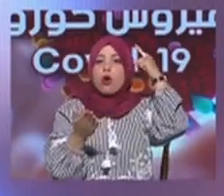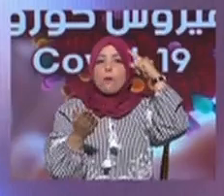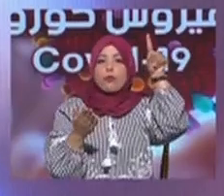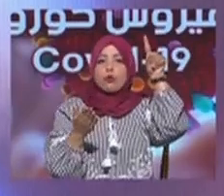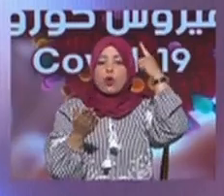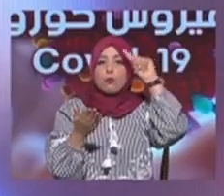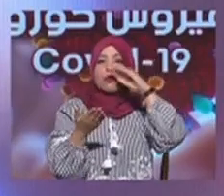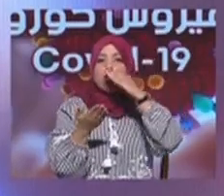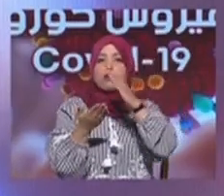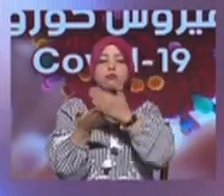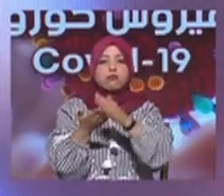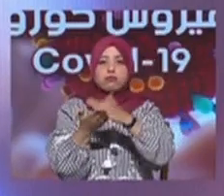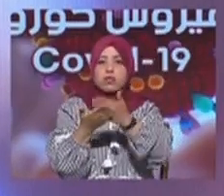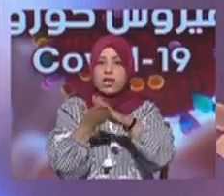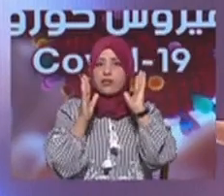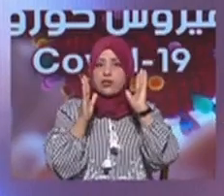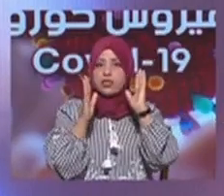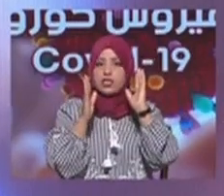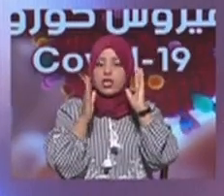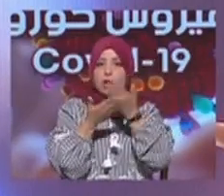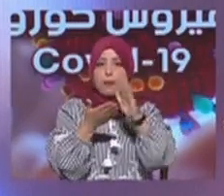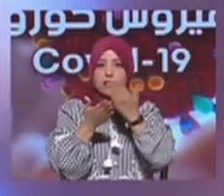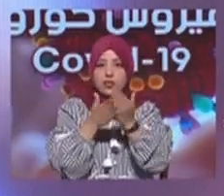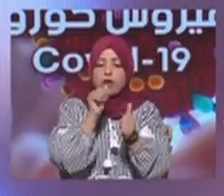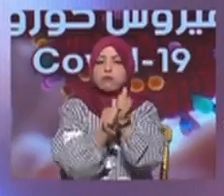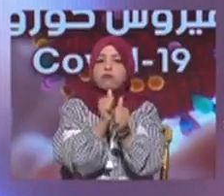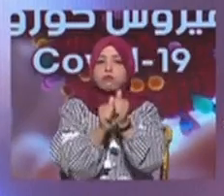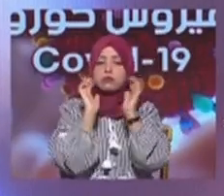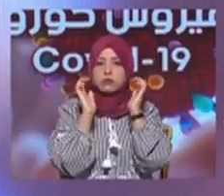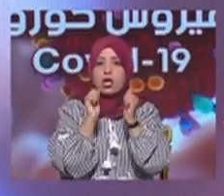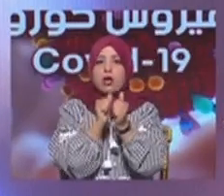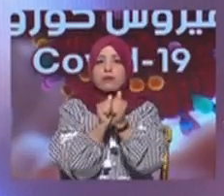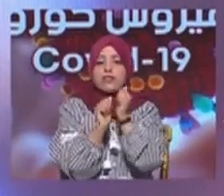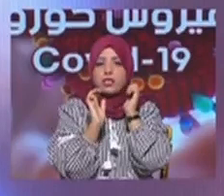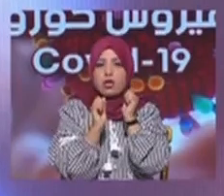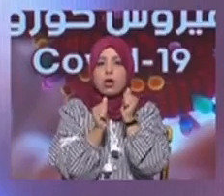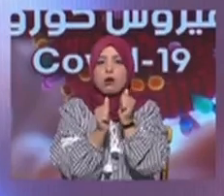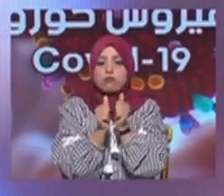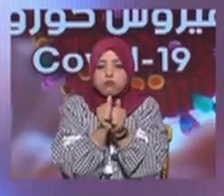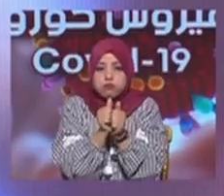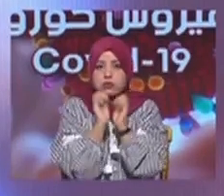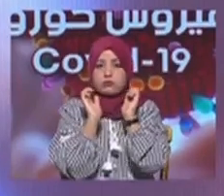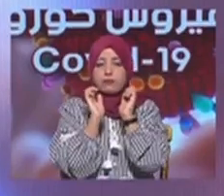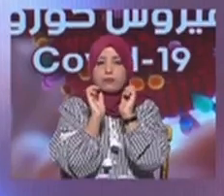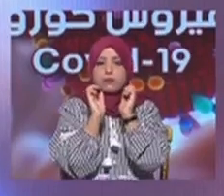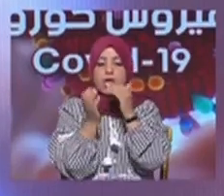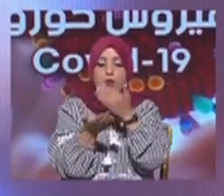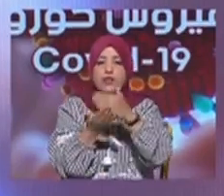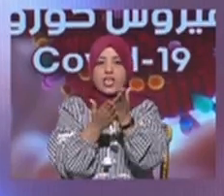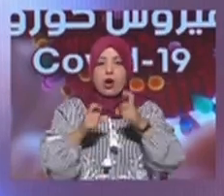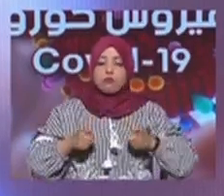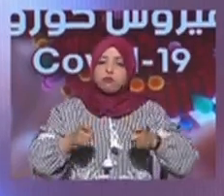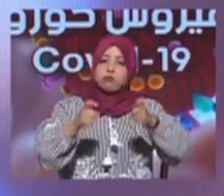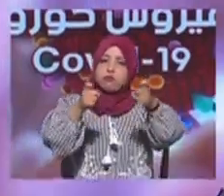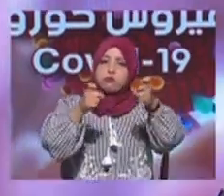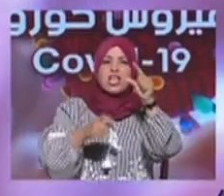لي تيست دو ديبيستاج. خاطر وقت اللي نعملوا لي تيست لا بي سي ار هذه اللي يسمعوا بها توا الناس الكل, دونك البي سي ار هو الفيروس يبدا في